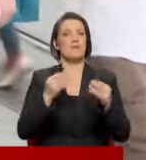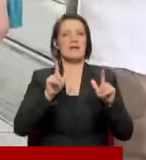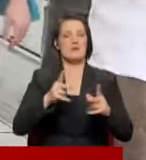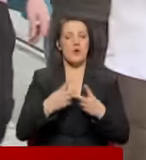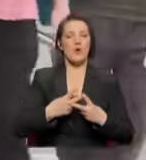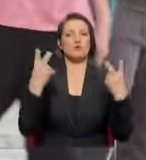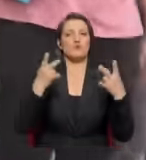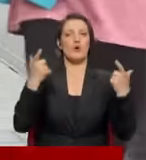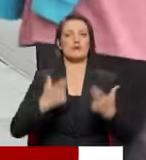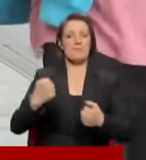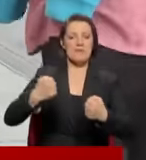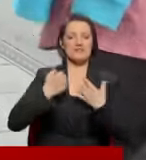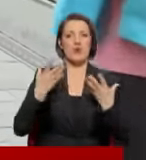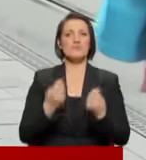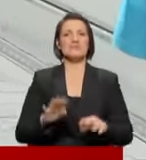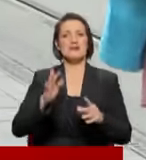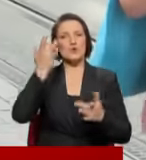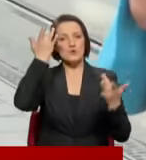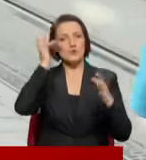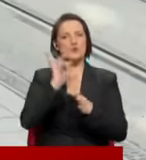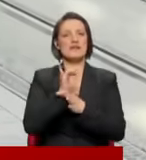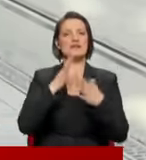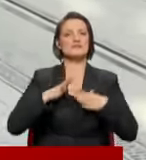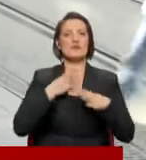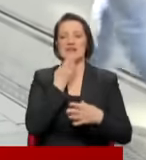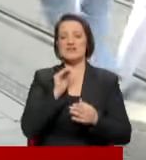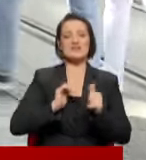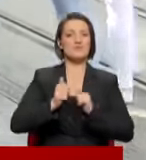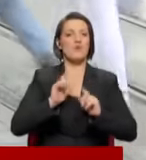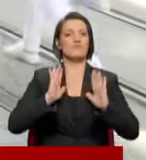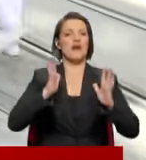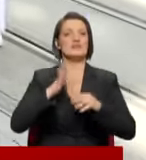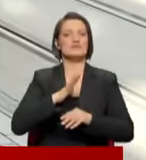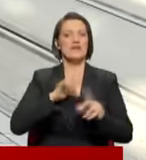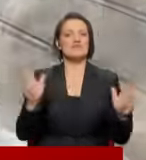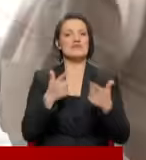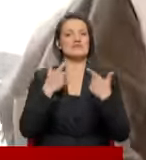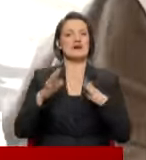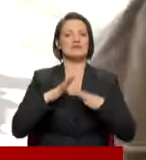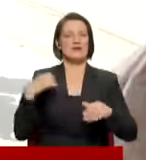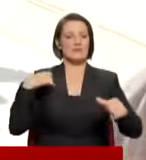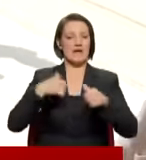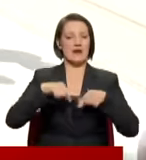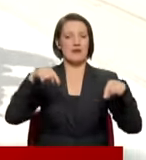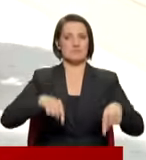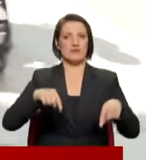özgürlük ortamı istiyor, baskı olmasın diyor. Gençlik kültür sanat istiyor, gençlik sportif faaliyetler istiyor, festival istiyor. Tekrar